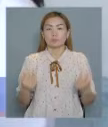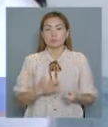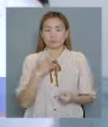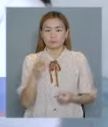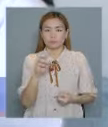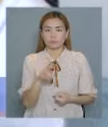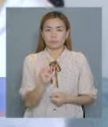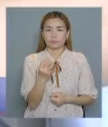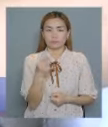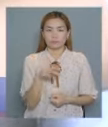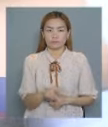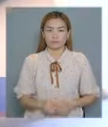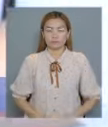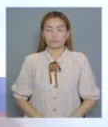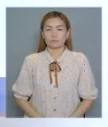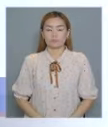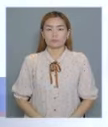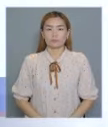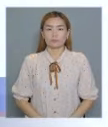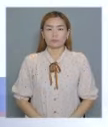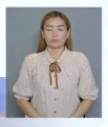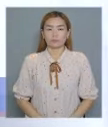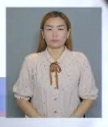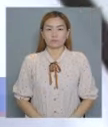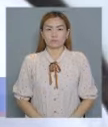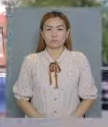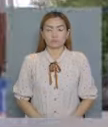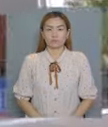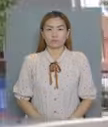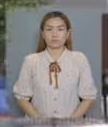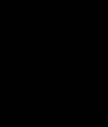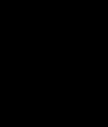областного акимата. Серик Жексембайұлы, Талғат Қуанышев, Алишер Тулеген, телеканал Атырау.